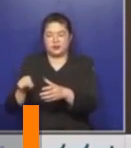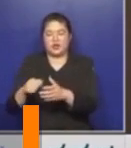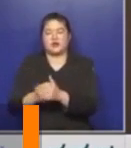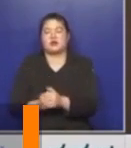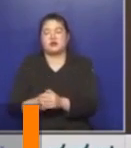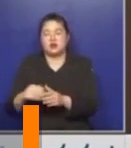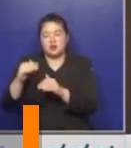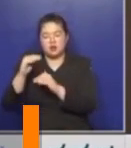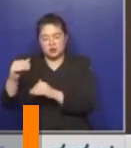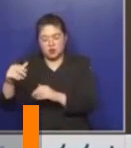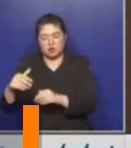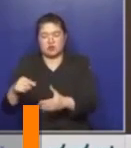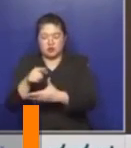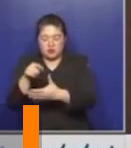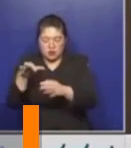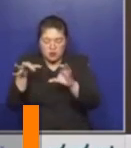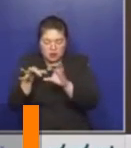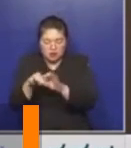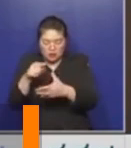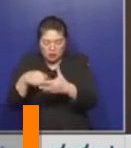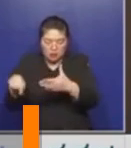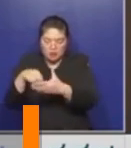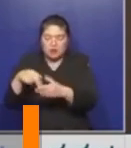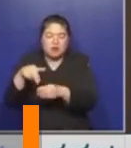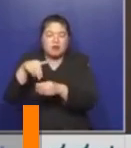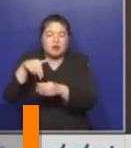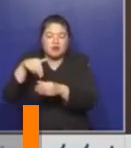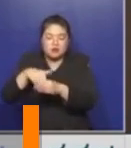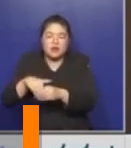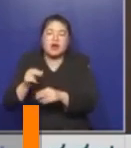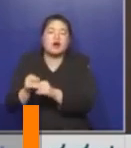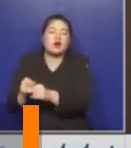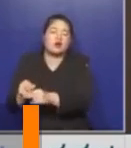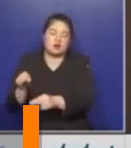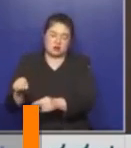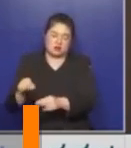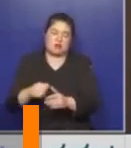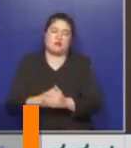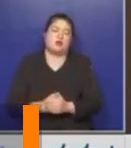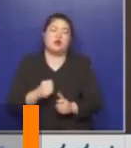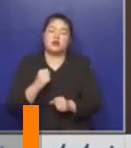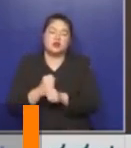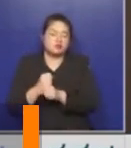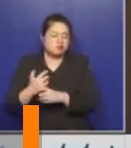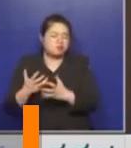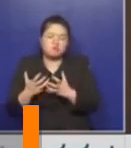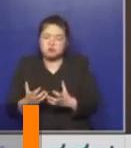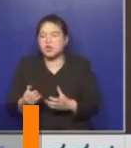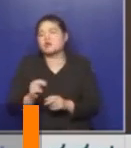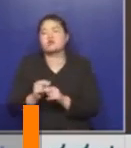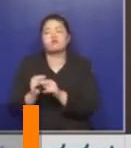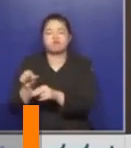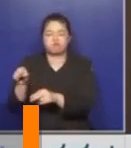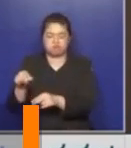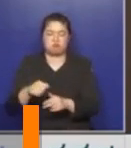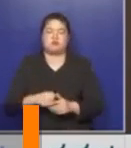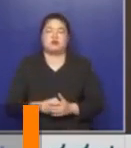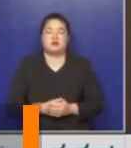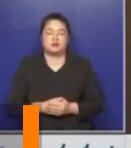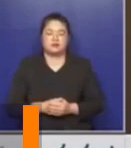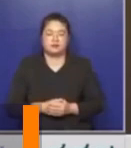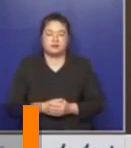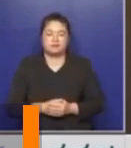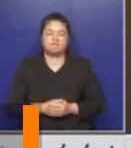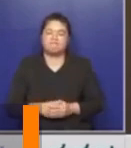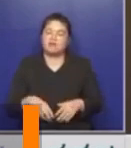ตั้งแล้วก็ไปสั่งการให้รายงานไปเพิ่มภาระงานให้กับองค์กรปกครองส่วนท้องถิ่นครับนี่เป็นยา